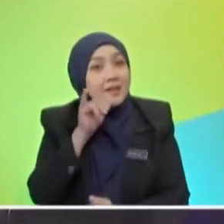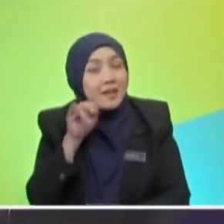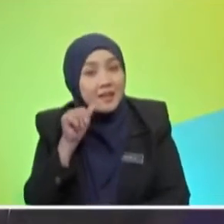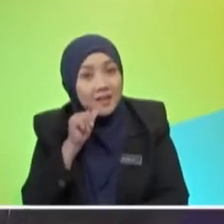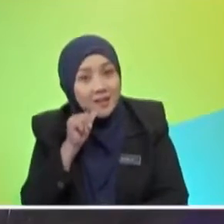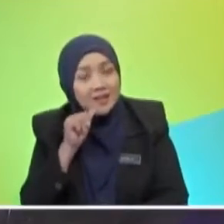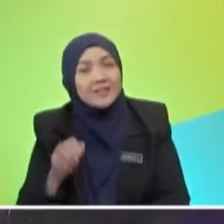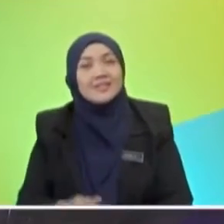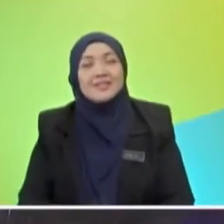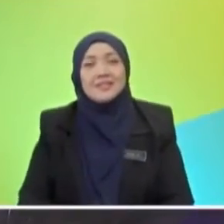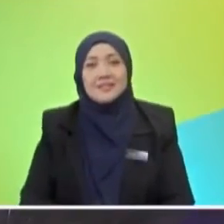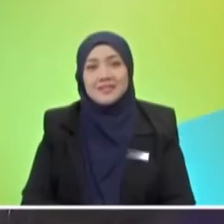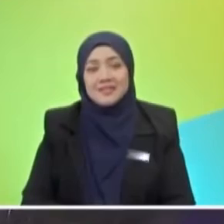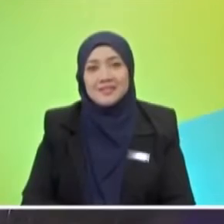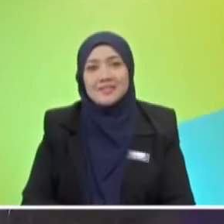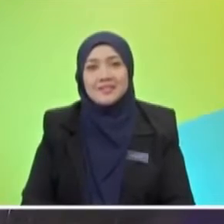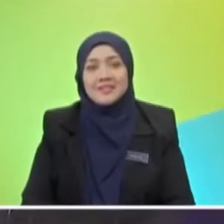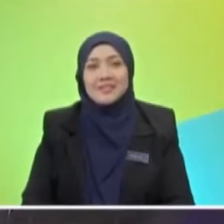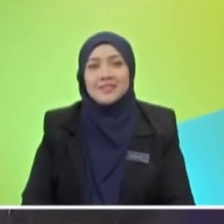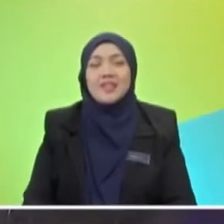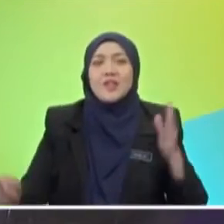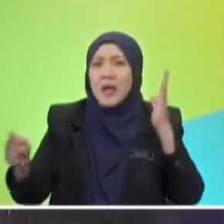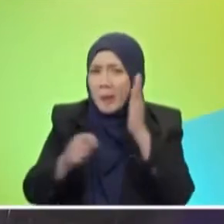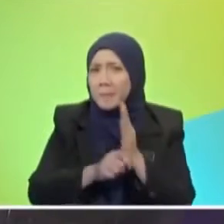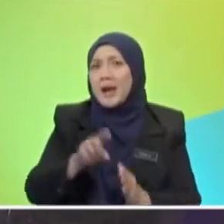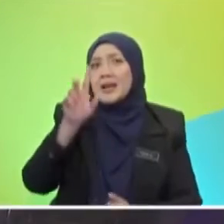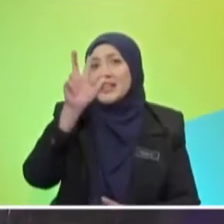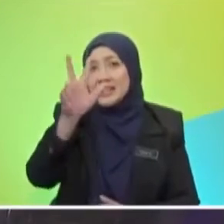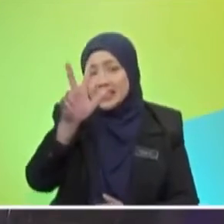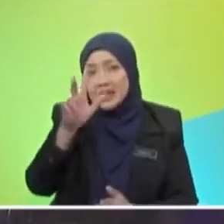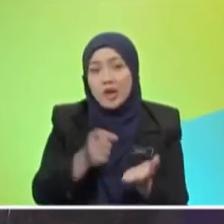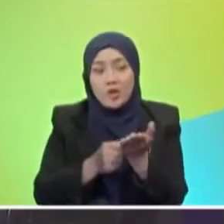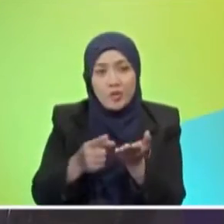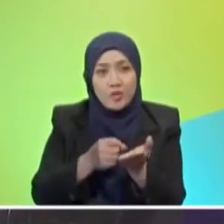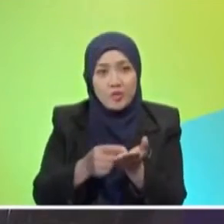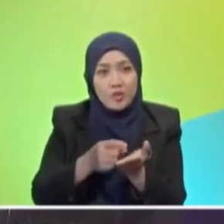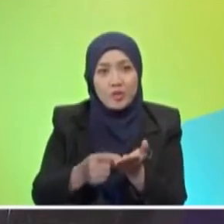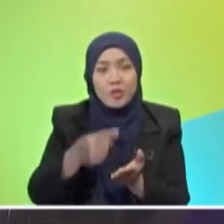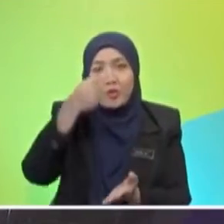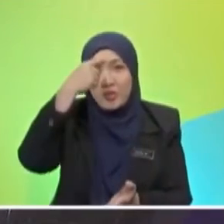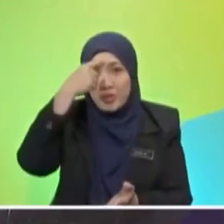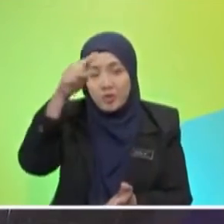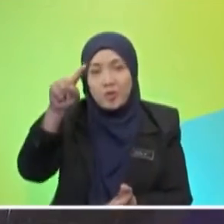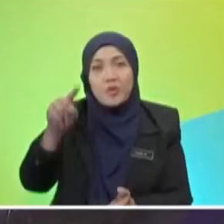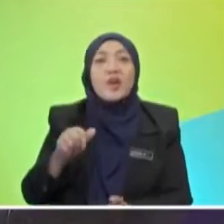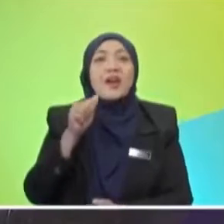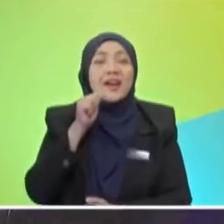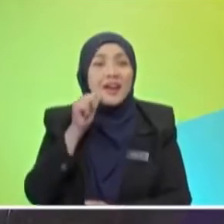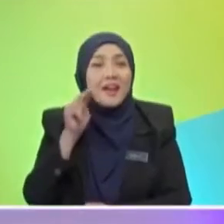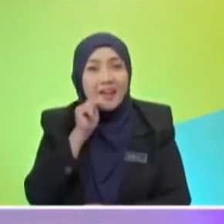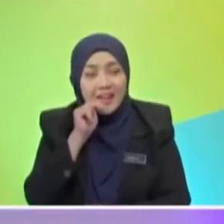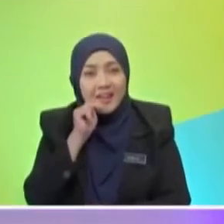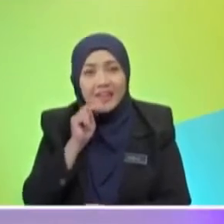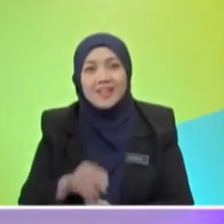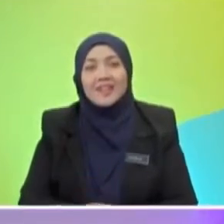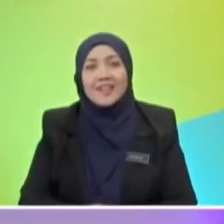sebab Aisyah menggunakan teknik potong depan, kita tambah lagi 3 guli emas untuk Aisyah. Tahniah Aisyah. Tahniah.